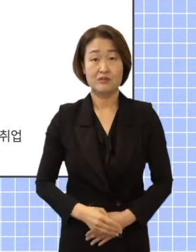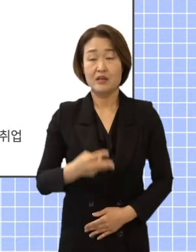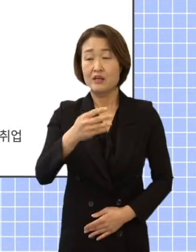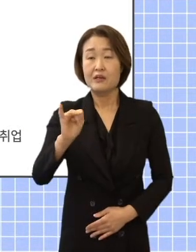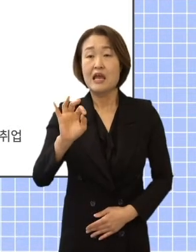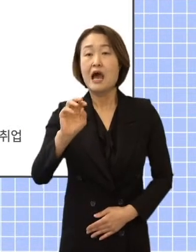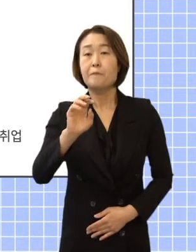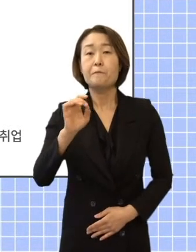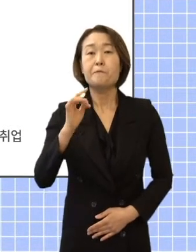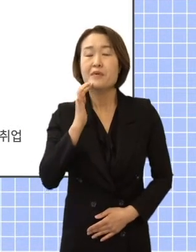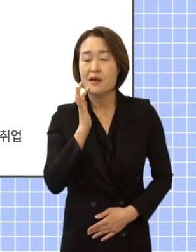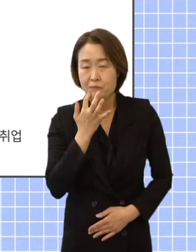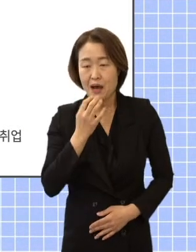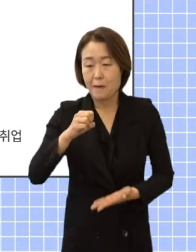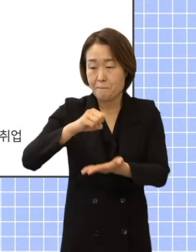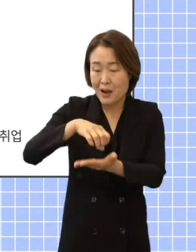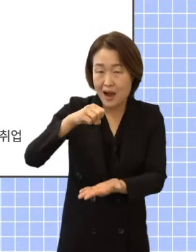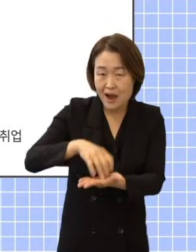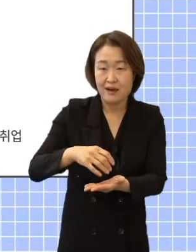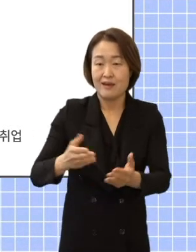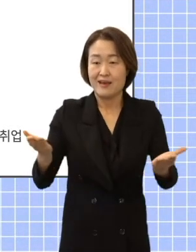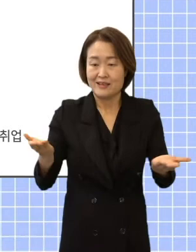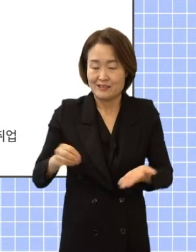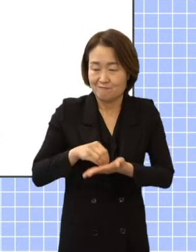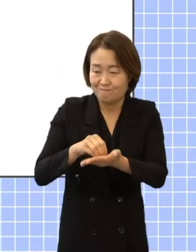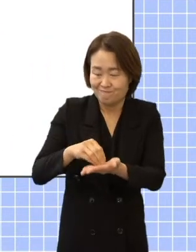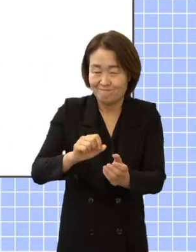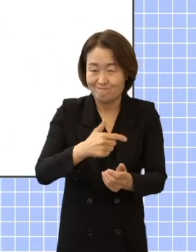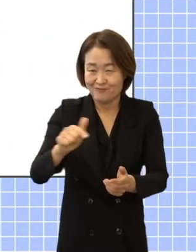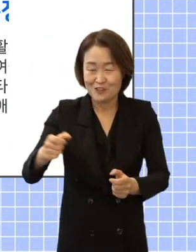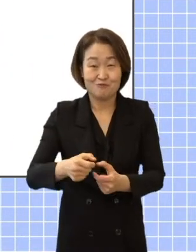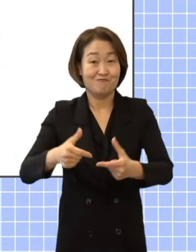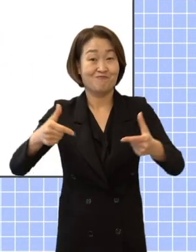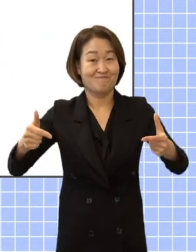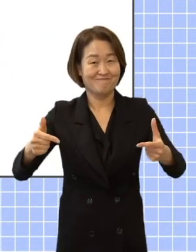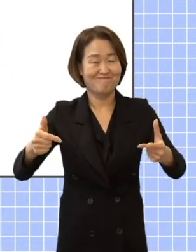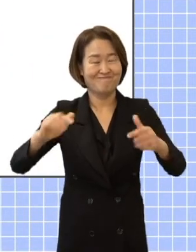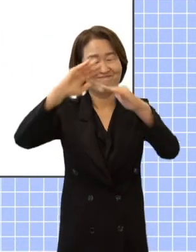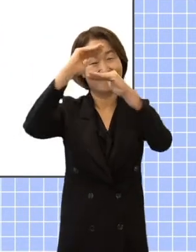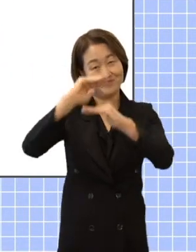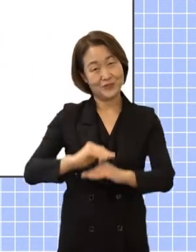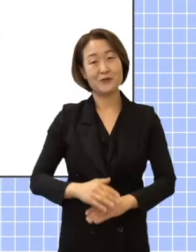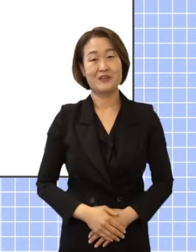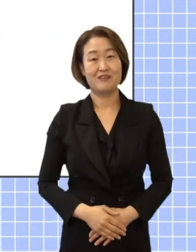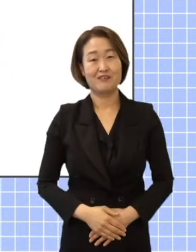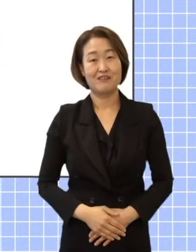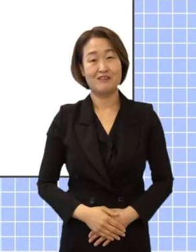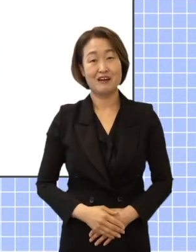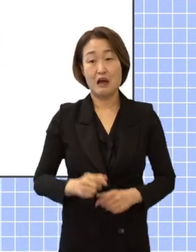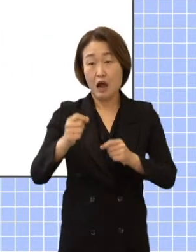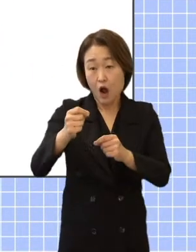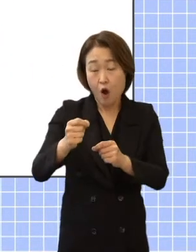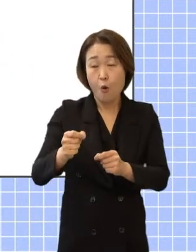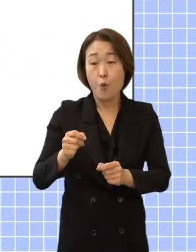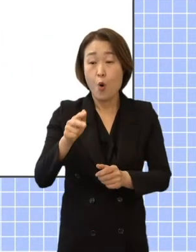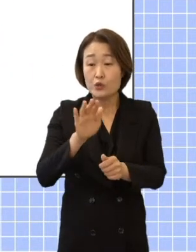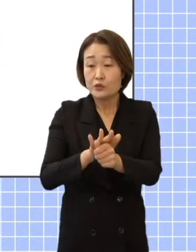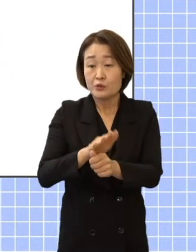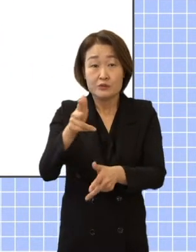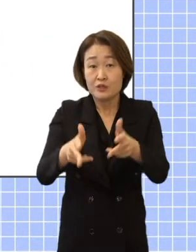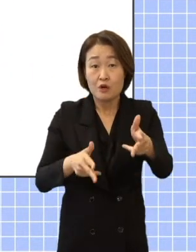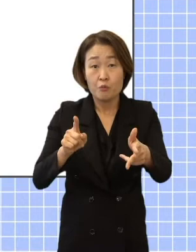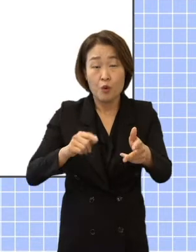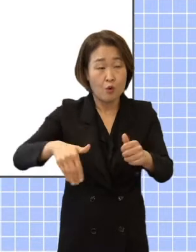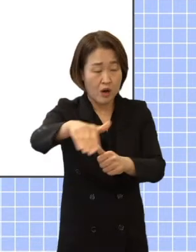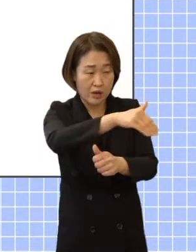지원, 미얀마 커피 및 제빵 산업 내 장애인 고용 증진 프로젝트 등입니다. 이 밖에 단계형 지원